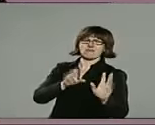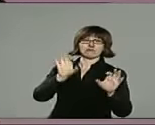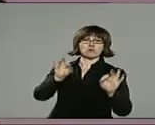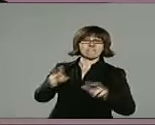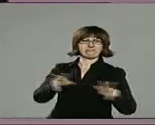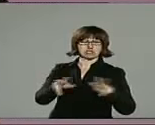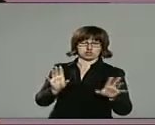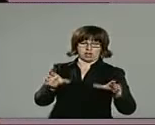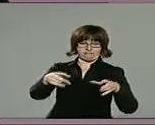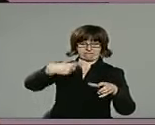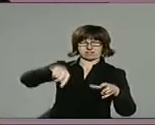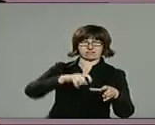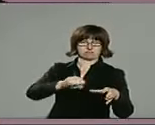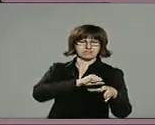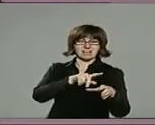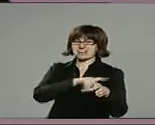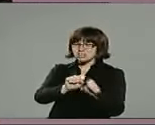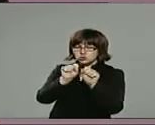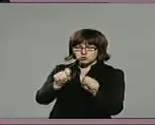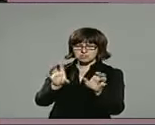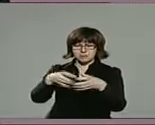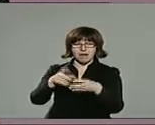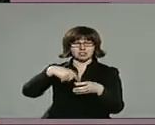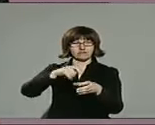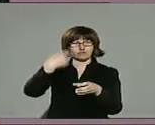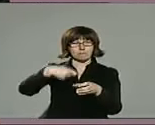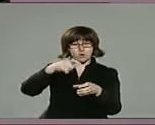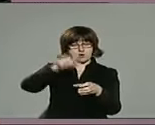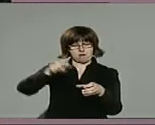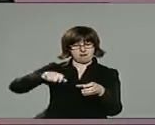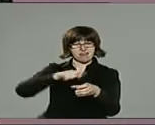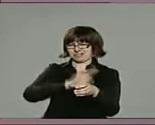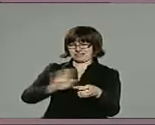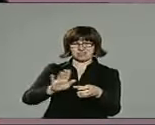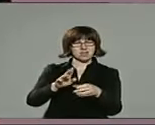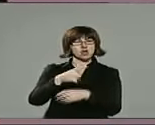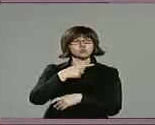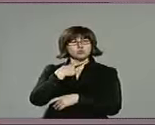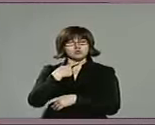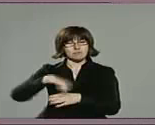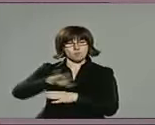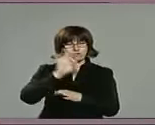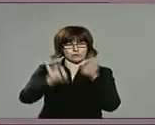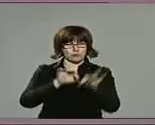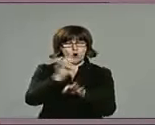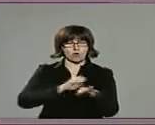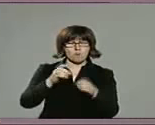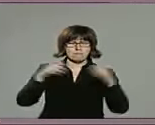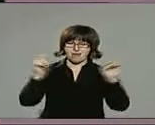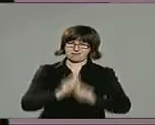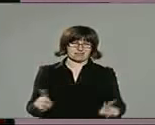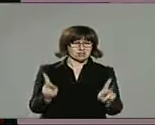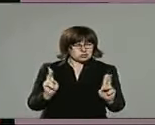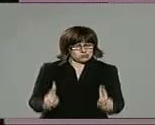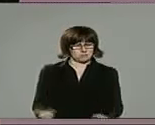Wirtschaft erscheint und nicht als Schutzgemeinschaft für seine Bürgerinnen und Bürger, wird die Zustimmung in Europa nicht steigen. Er hat